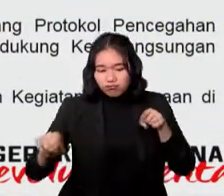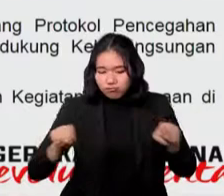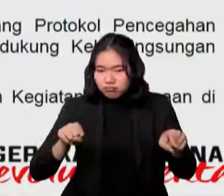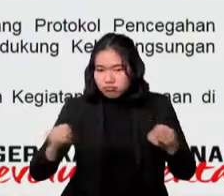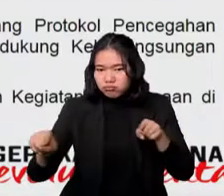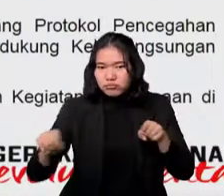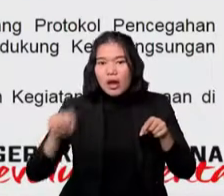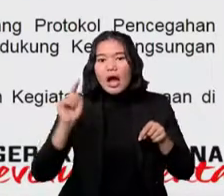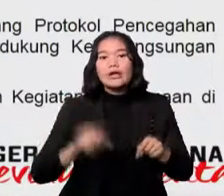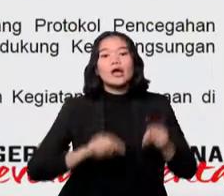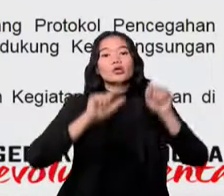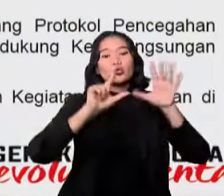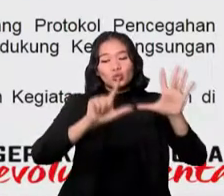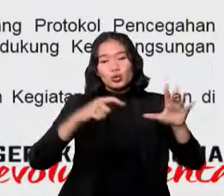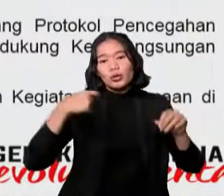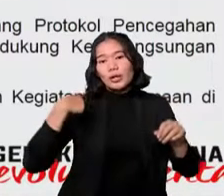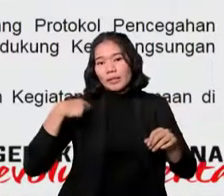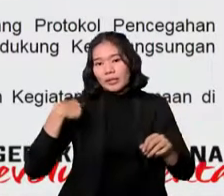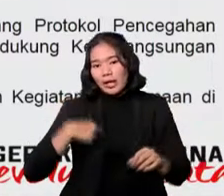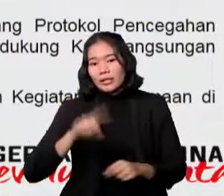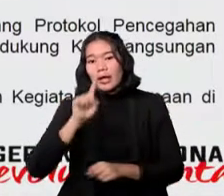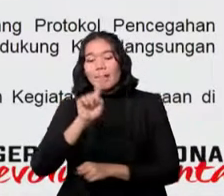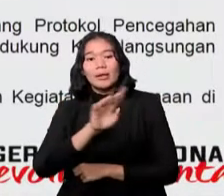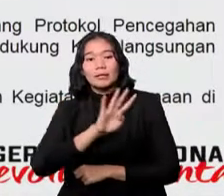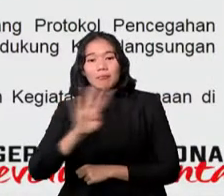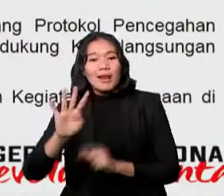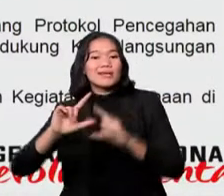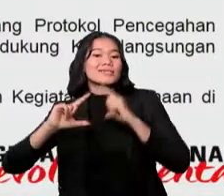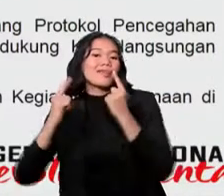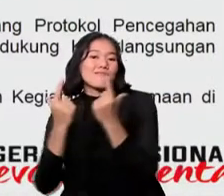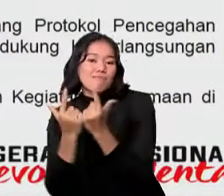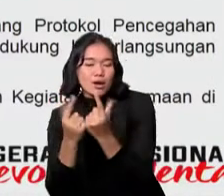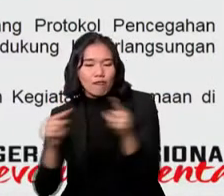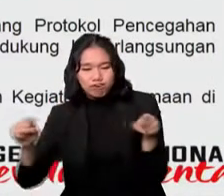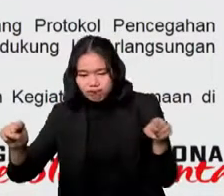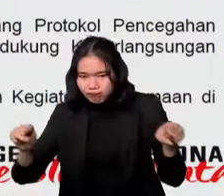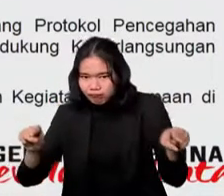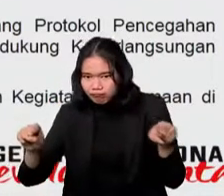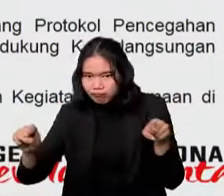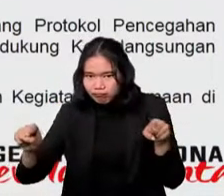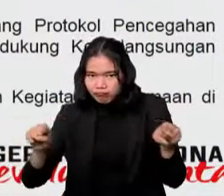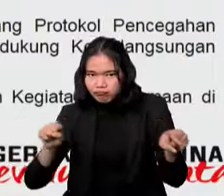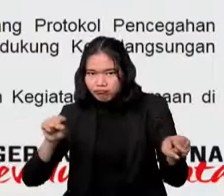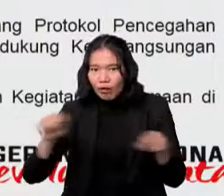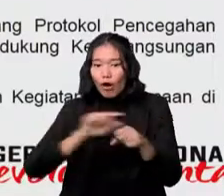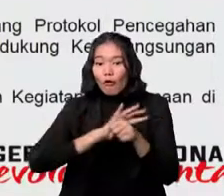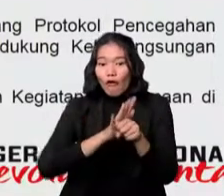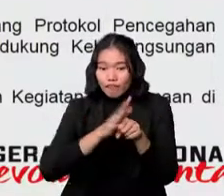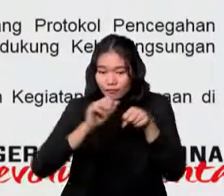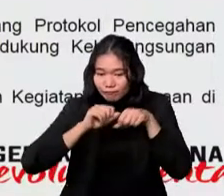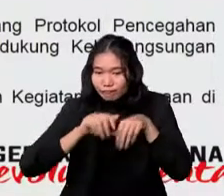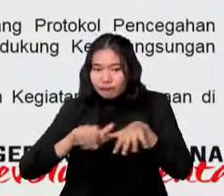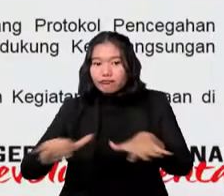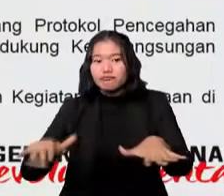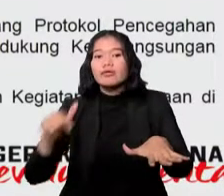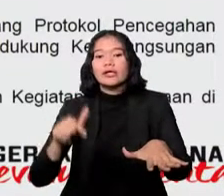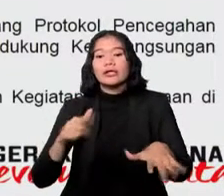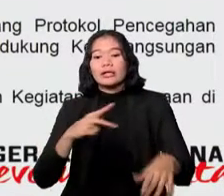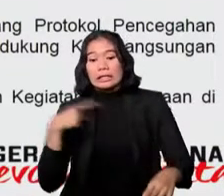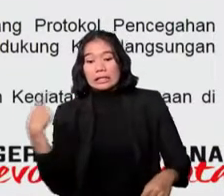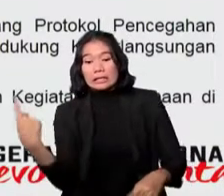7 kementerian dan 14 lembaga. Kita sejak kasus COVID ini ada di Indonesia,